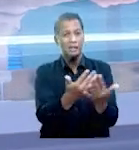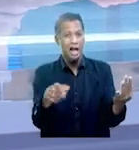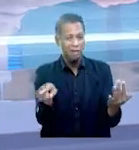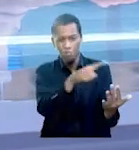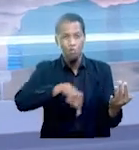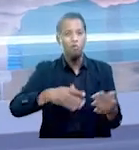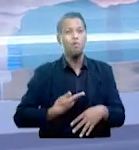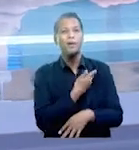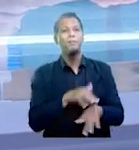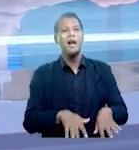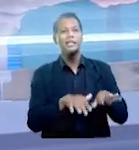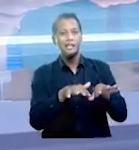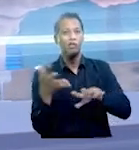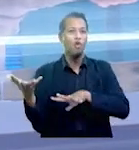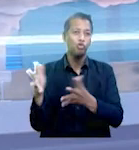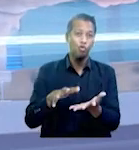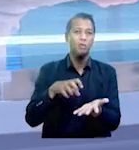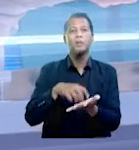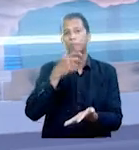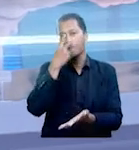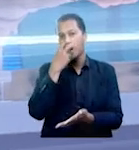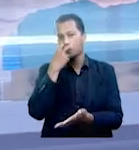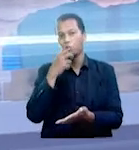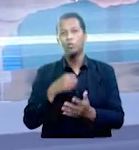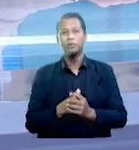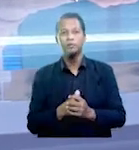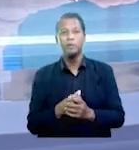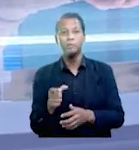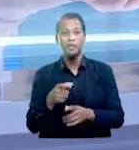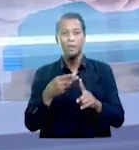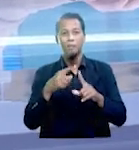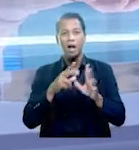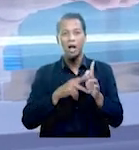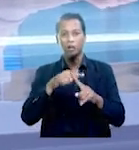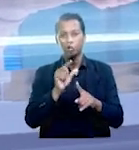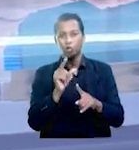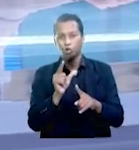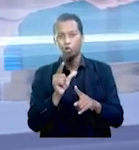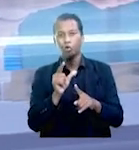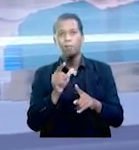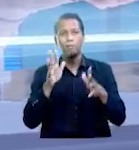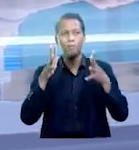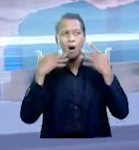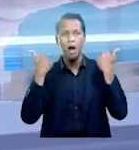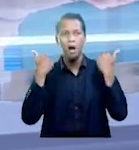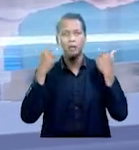sembako pada masyarakat korban banjir dan tanah longsor di Desa Bandurejo, Kecamatan Bantur, Kabupaten Malang, Jawa